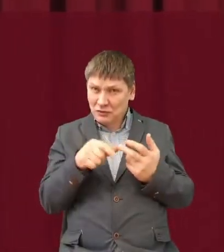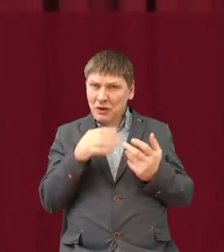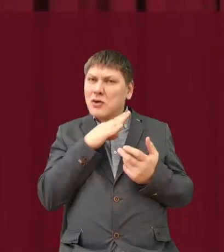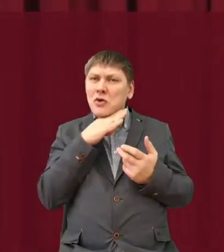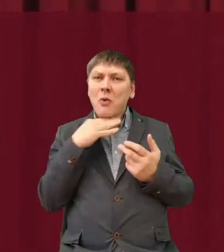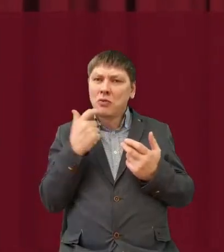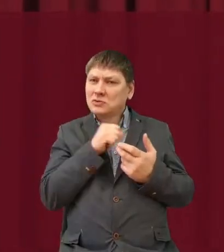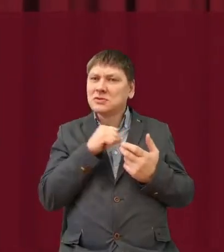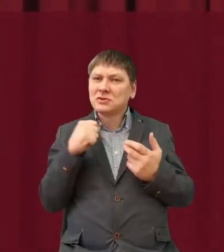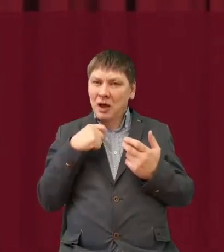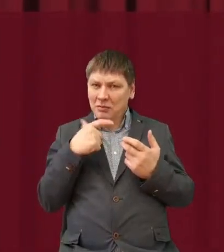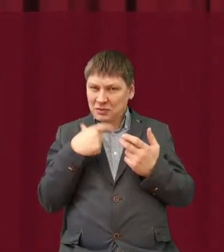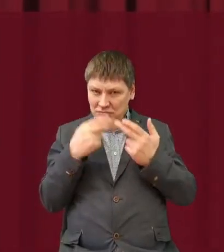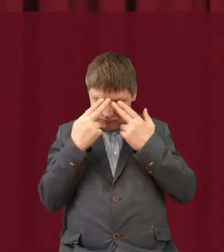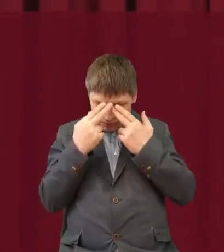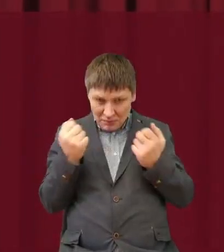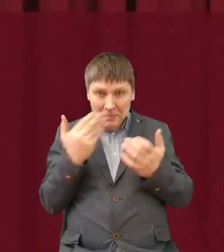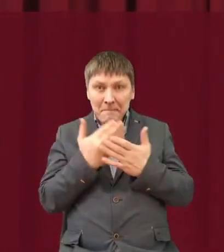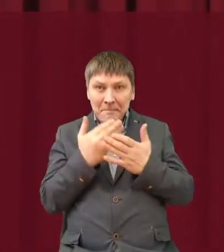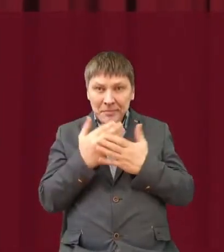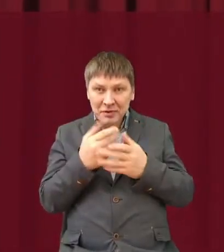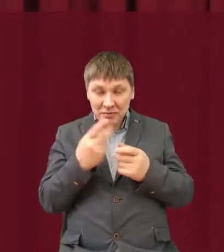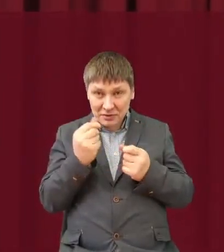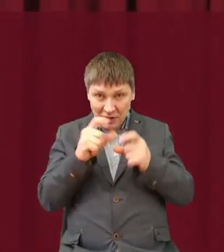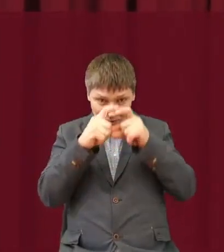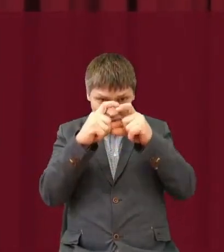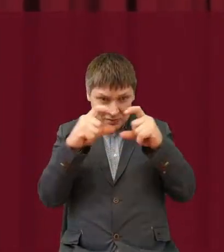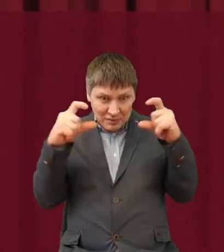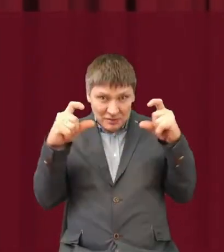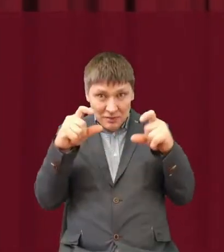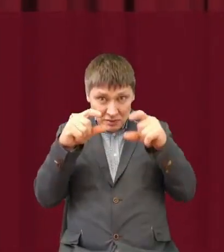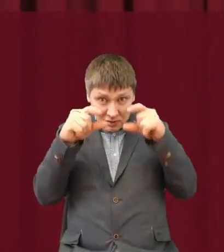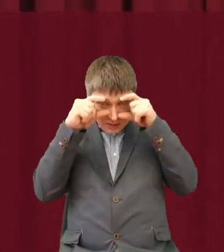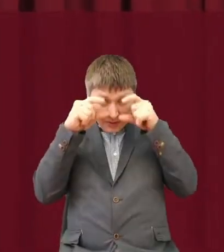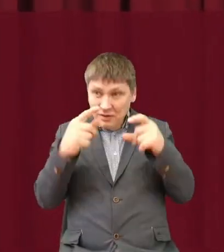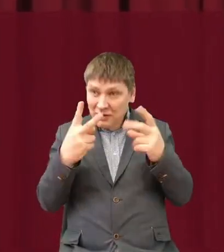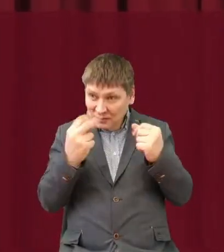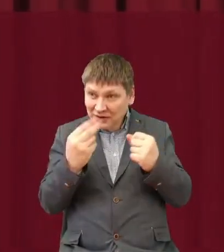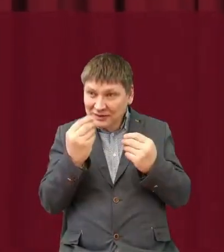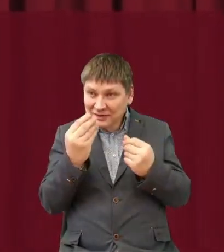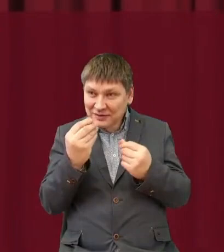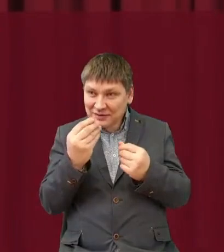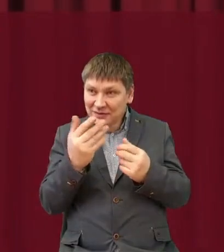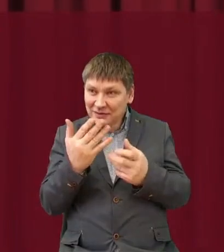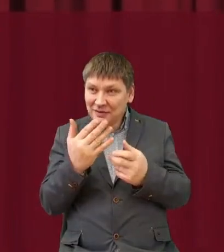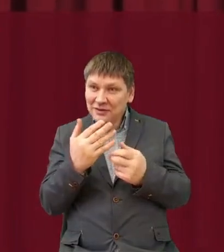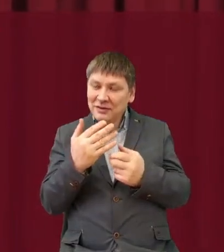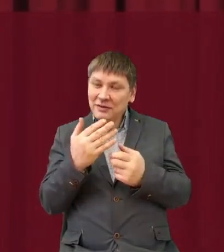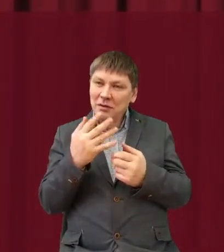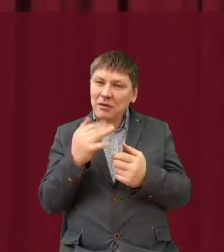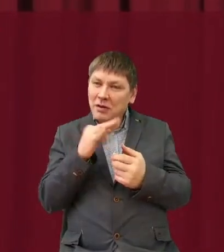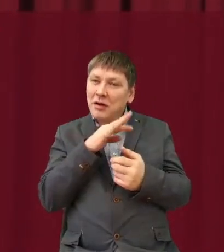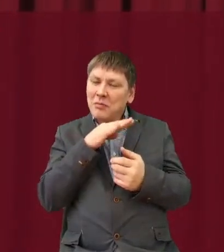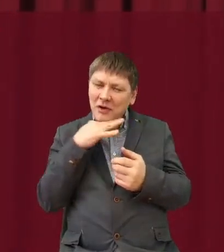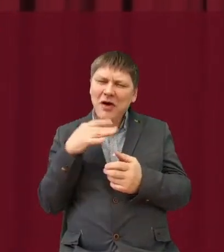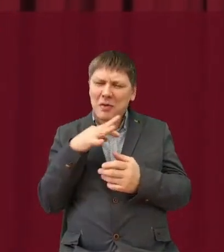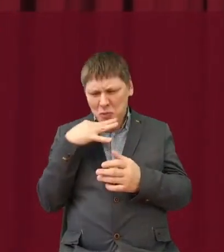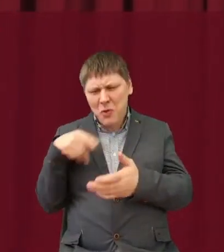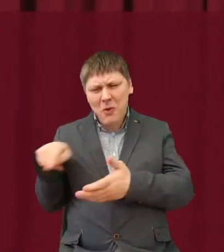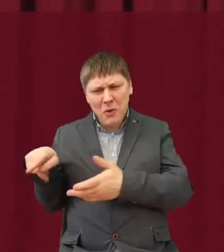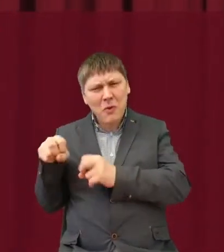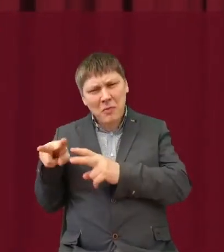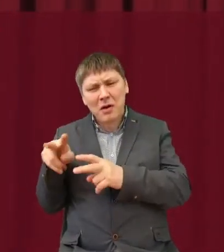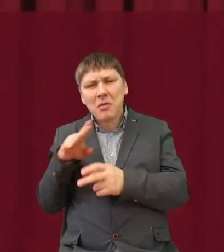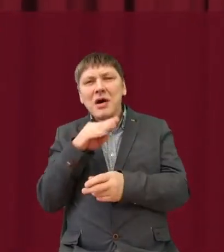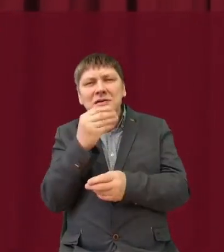у кого-то замаячили большие деньги хотя столько много предупреждений столько опасности столько мы слышали что